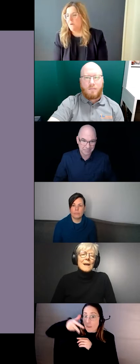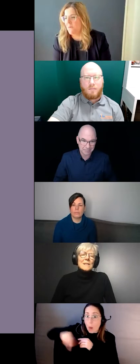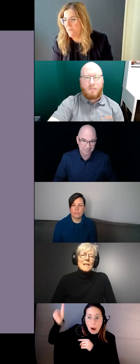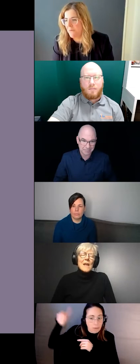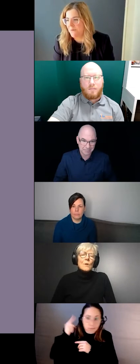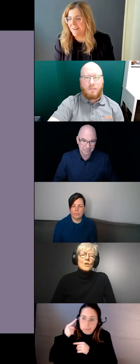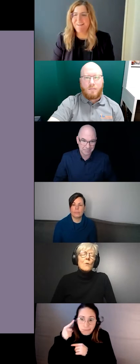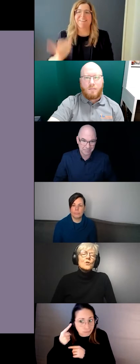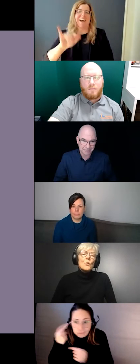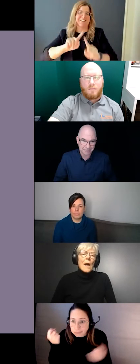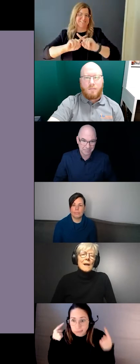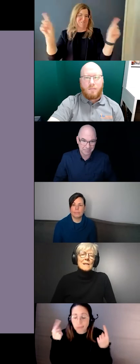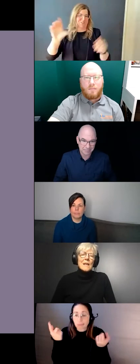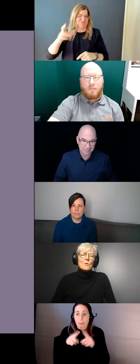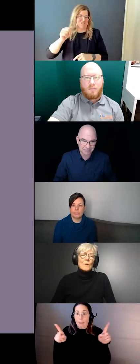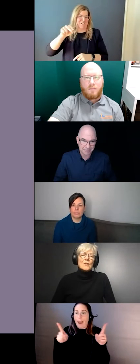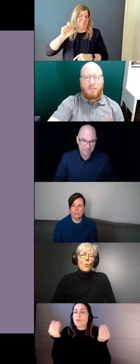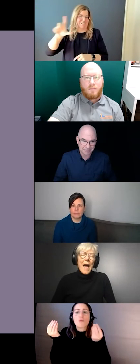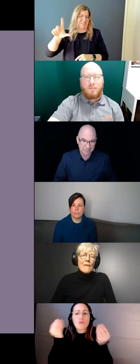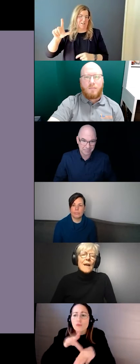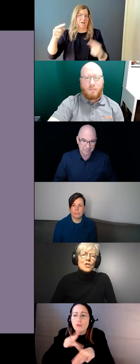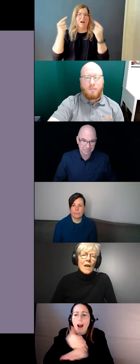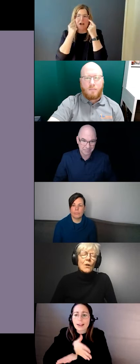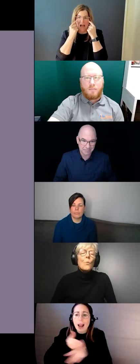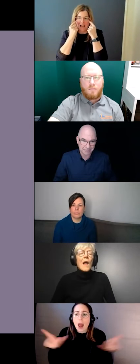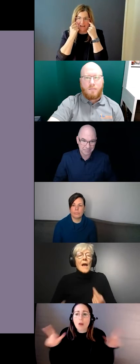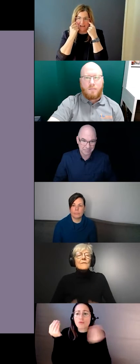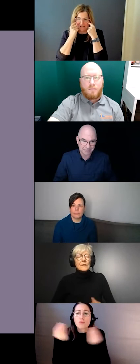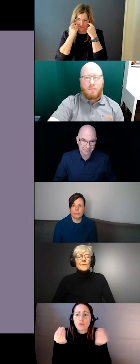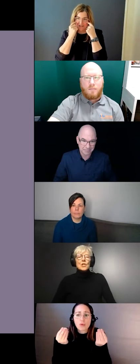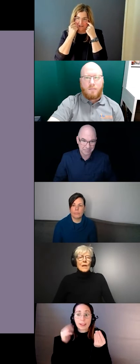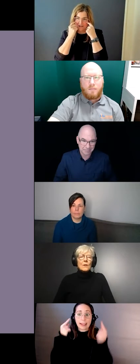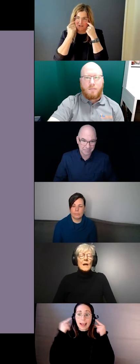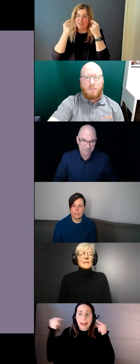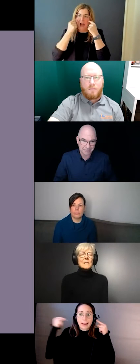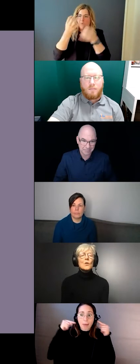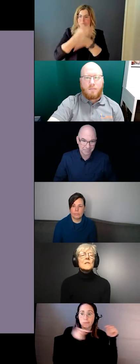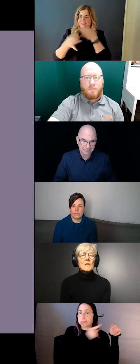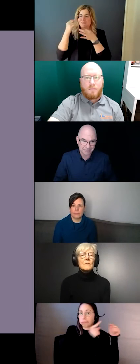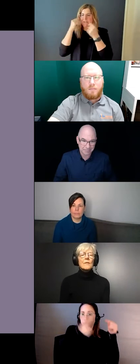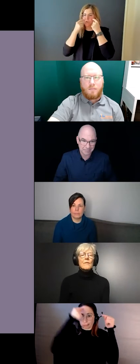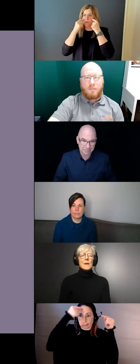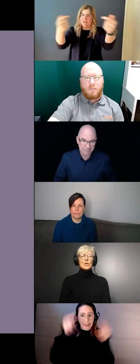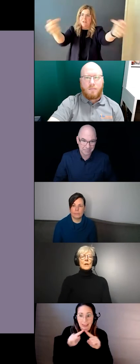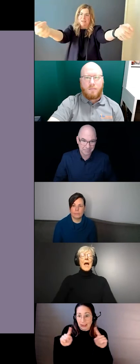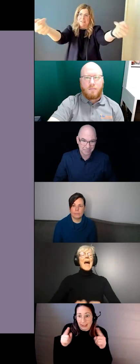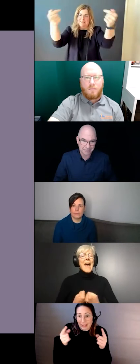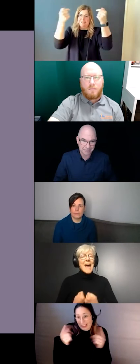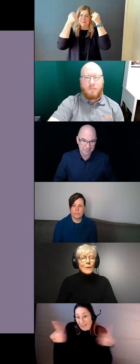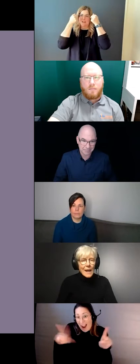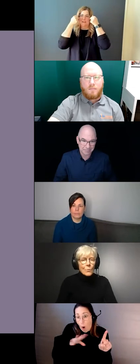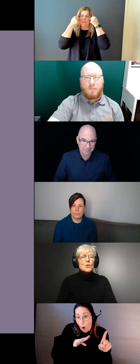accès aux langues? Comment est-ce que je peux avoir accès aux langues lorsque je n'ai pas ce canal? J'ai un canal différent. Je reçois encore l'information